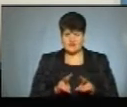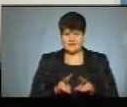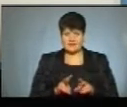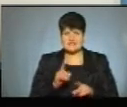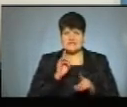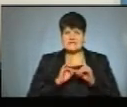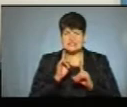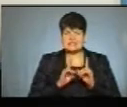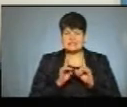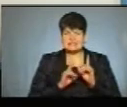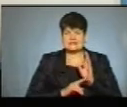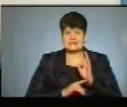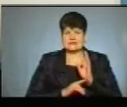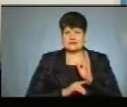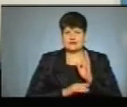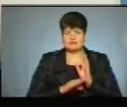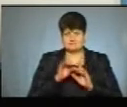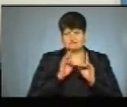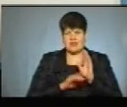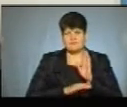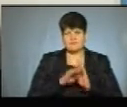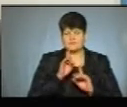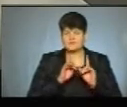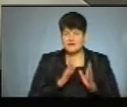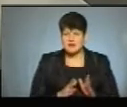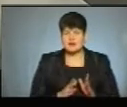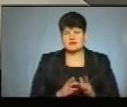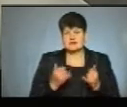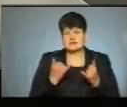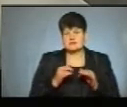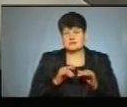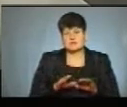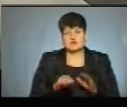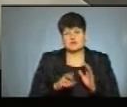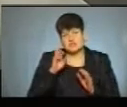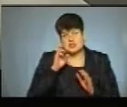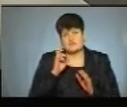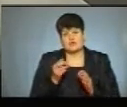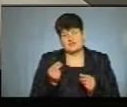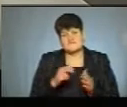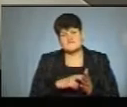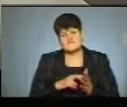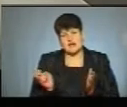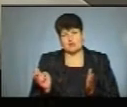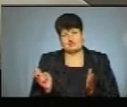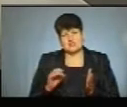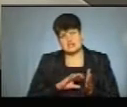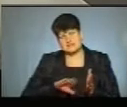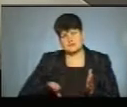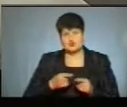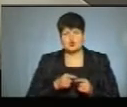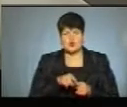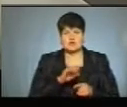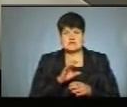залі. На даний момент речі щодо державного фінансування виключені з цього